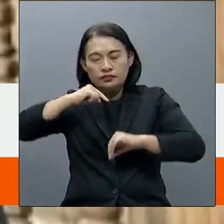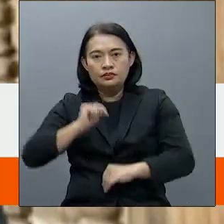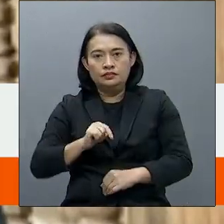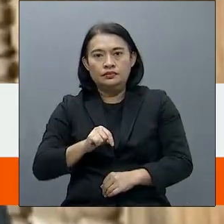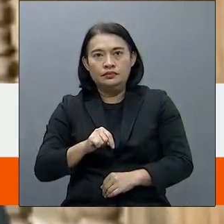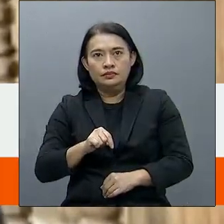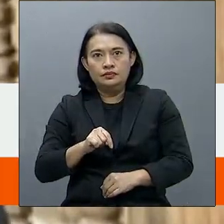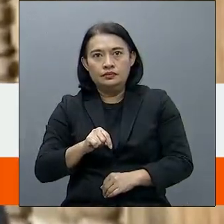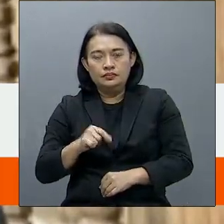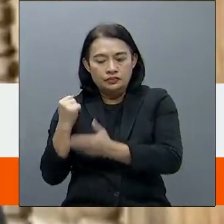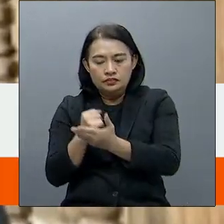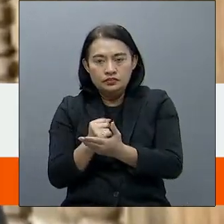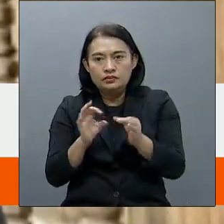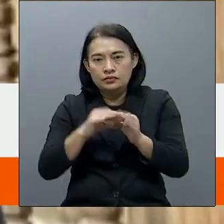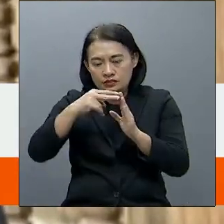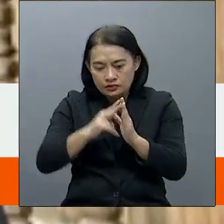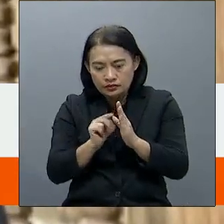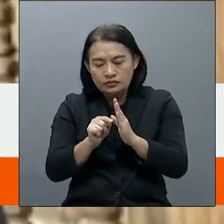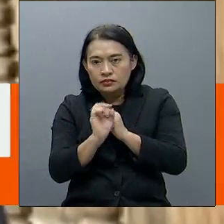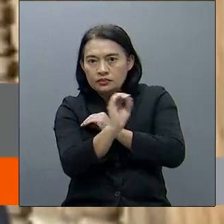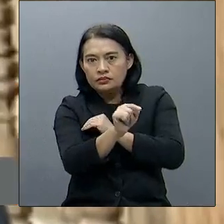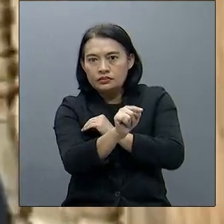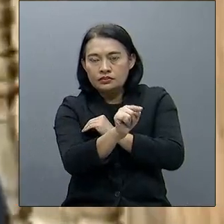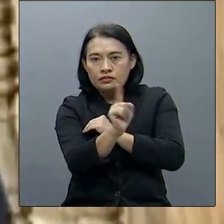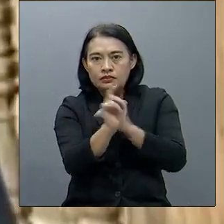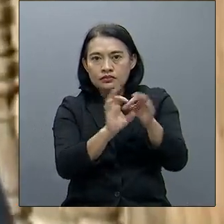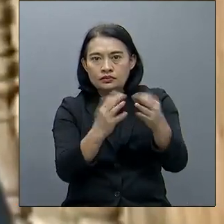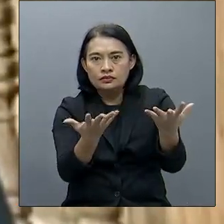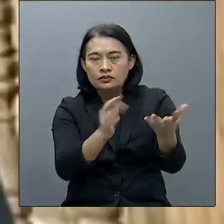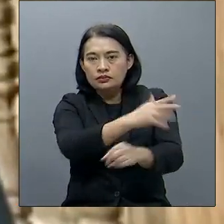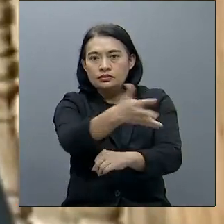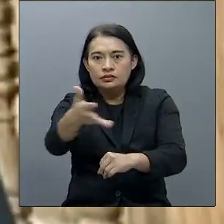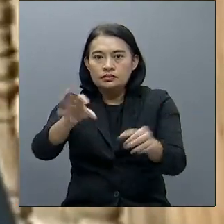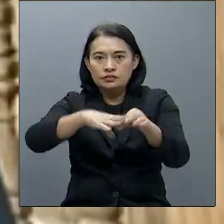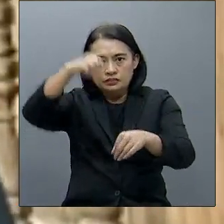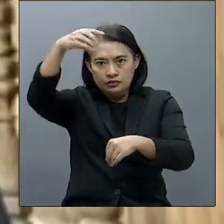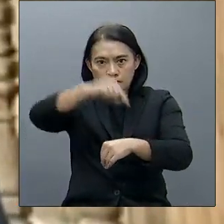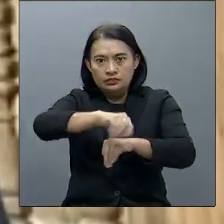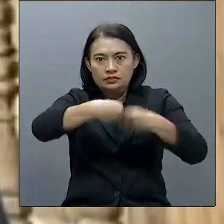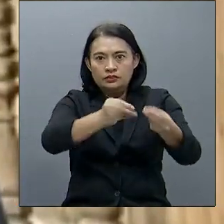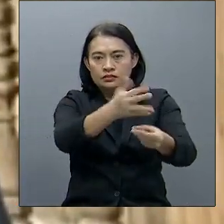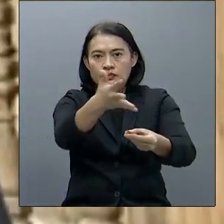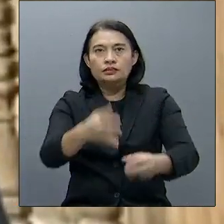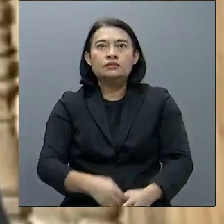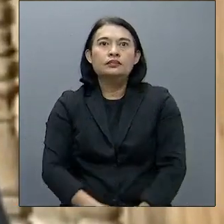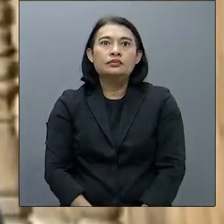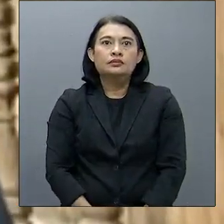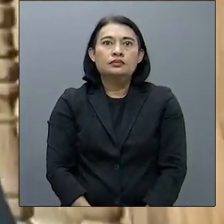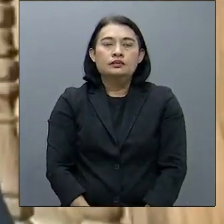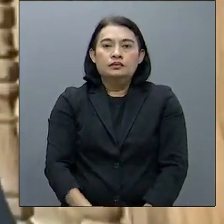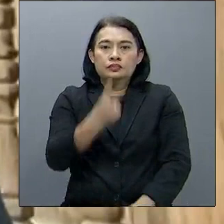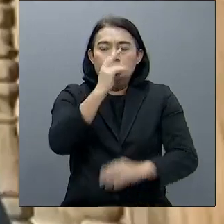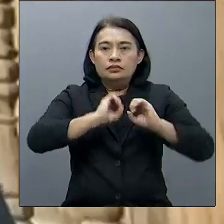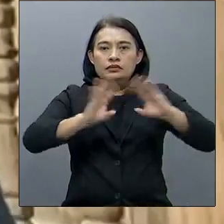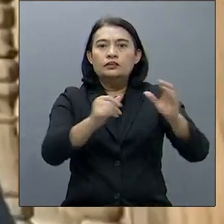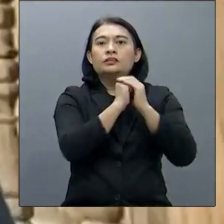อ่าตัดไฟโดยการอ้างเหตุผลว่าตอนนี้ไม่มีการให้สัมปทานไฟฟ้านะครับซึ่งมันเราก็จะเห็นได้ชัดเลยว่ากลายเป็นว่า